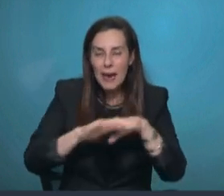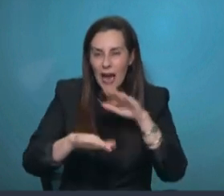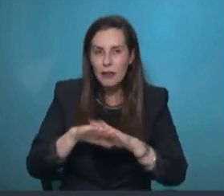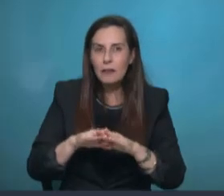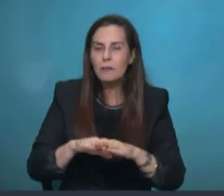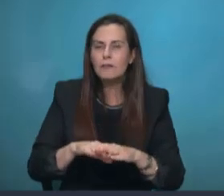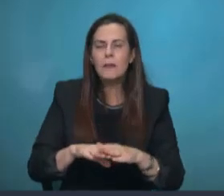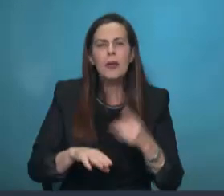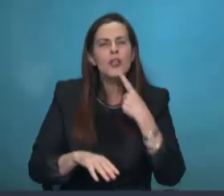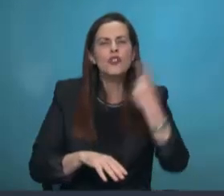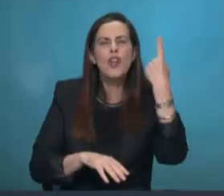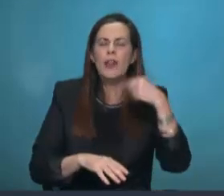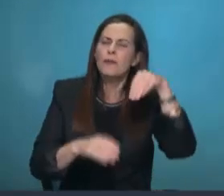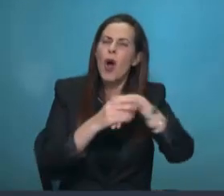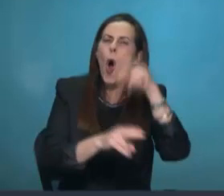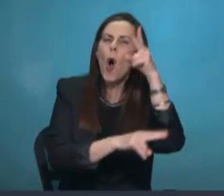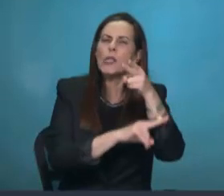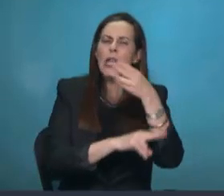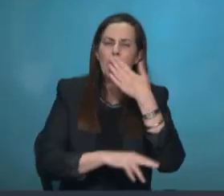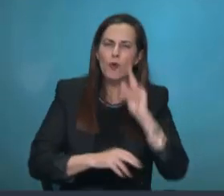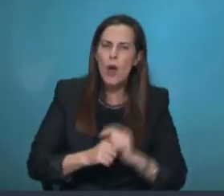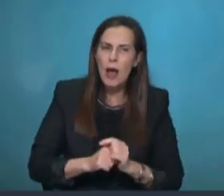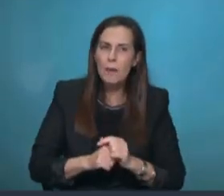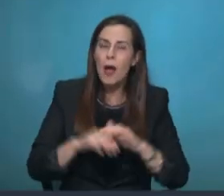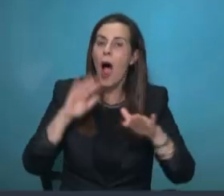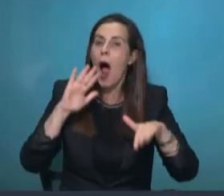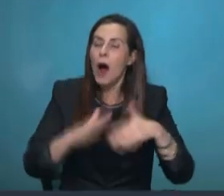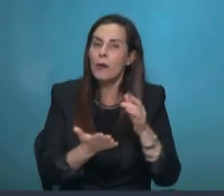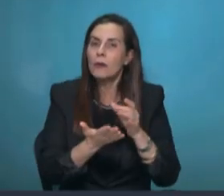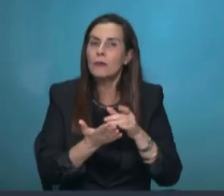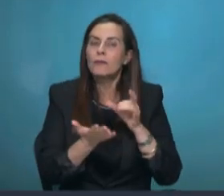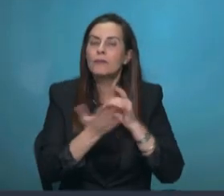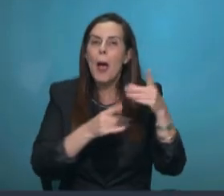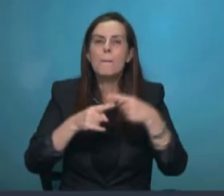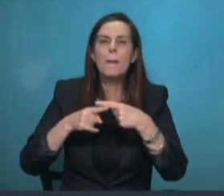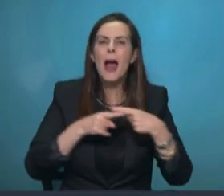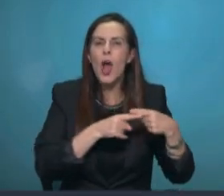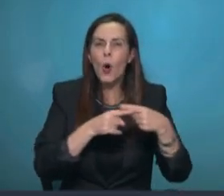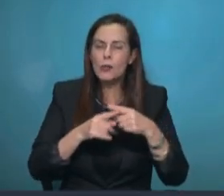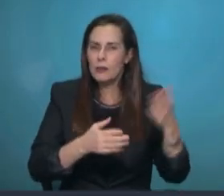שוהה במעון חוסים בירושלים לאחר שגורש מבלרוס ושב ארצה. זה שיש לו בעיות